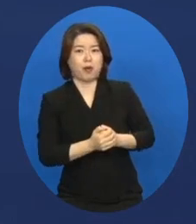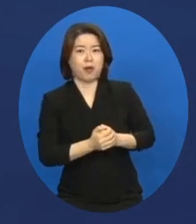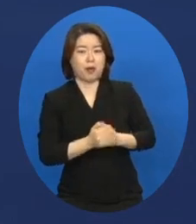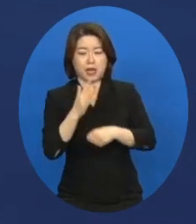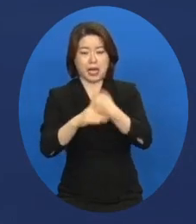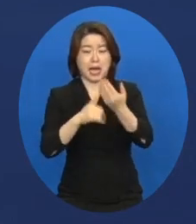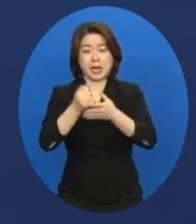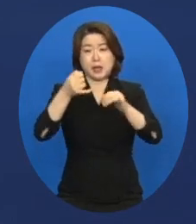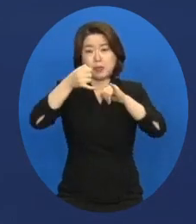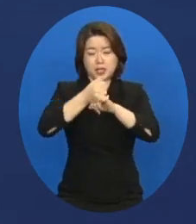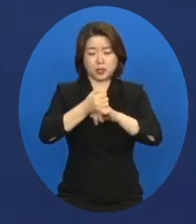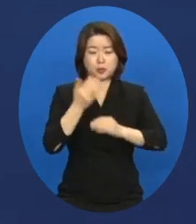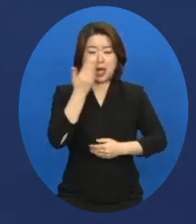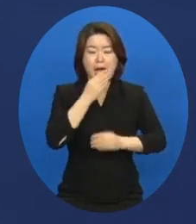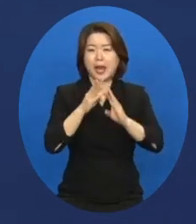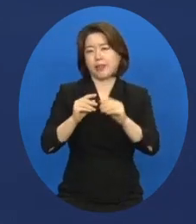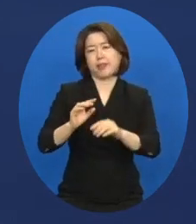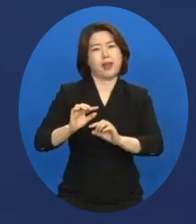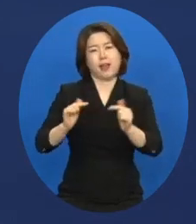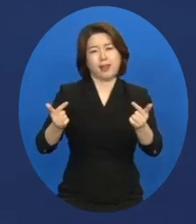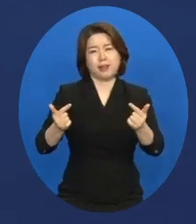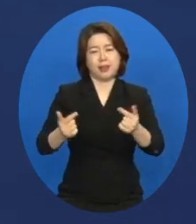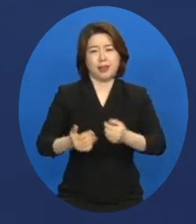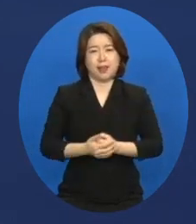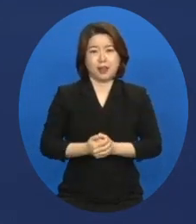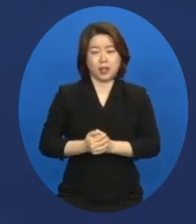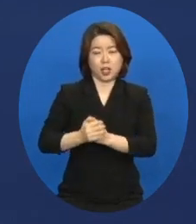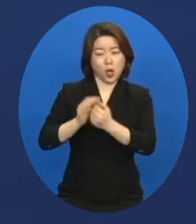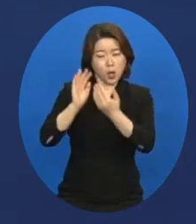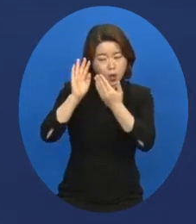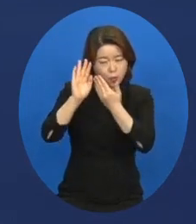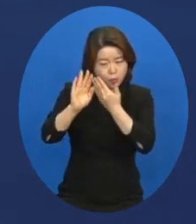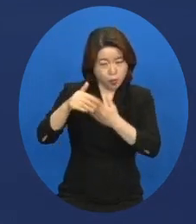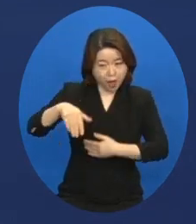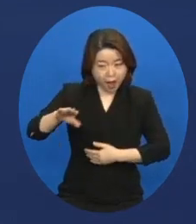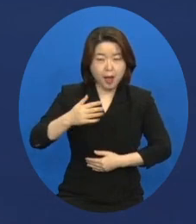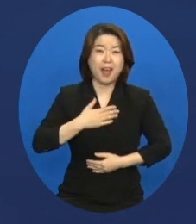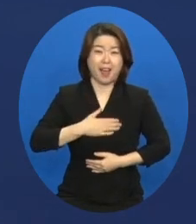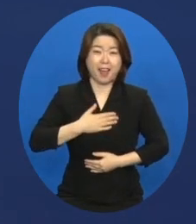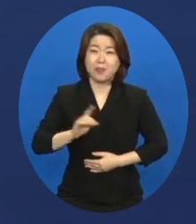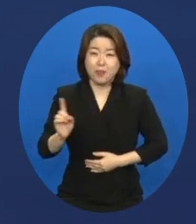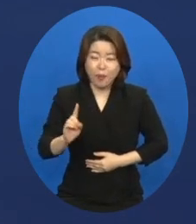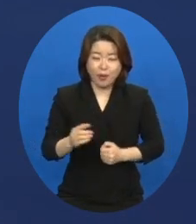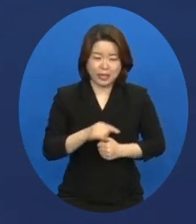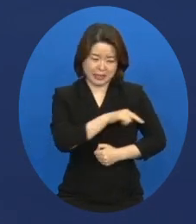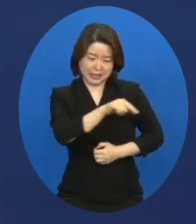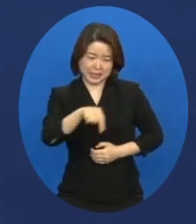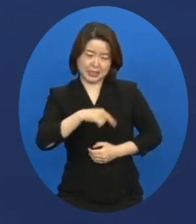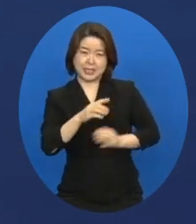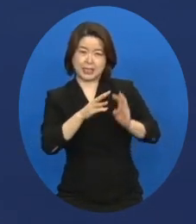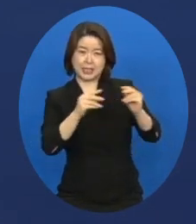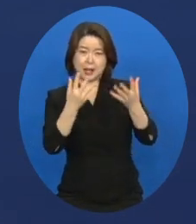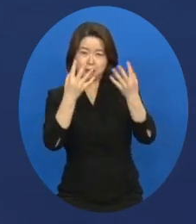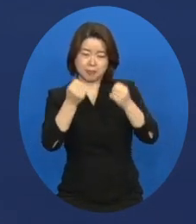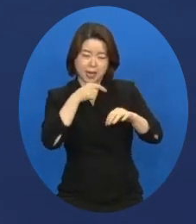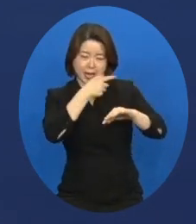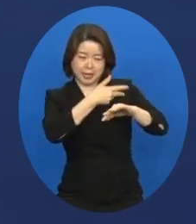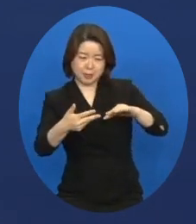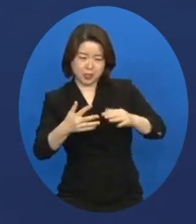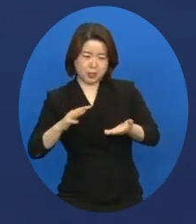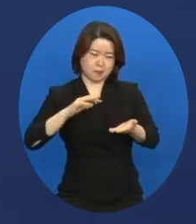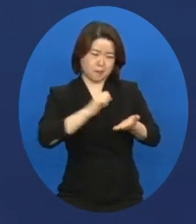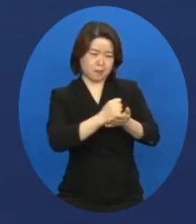약속하신 가나안 땅이 아니었습니다. 나중에 가면 알게 되지만 그 땅은 많은 민족들의 침략을